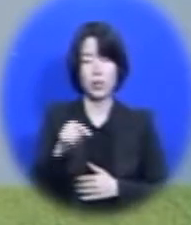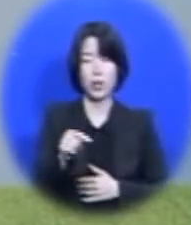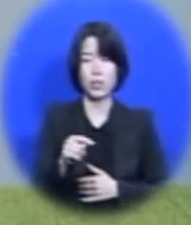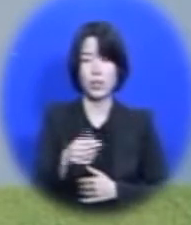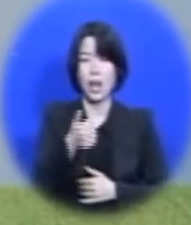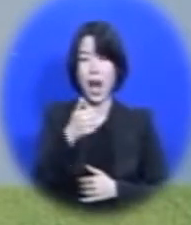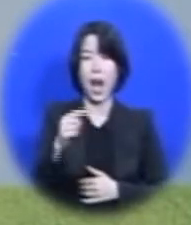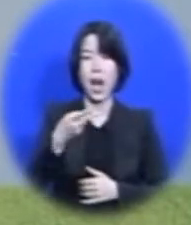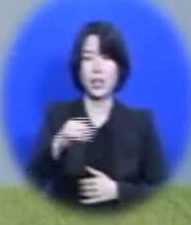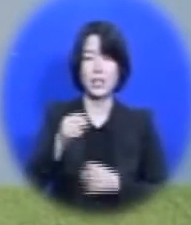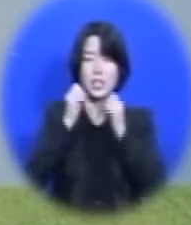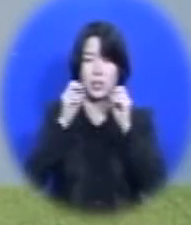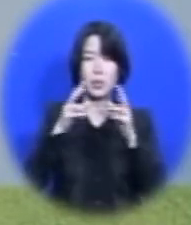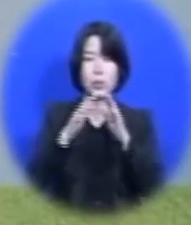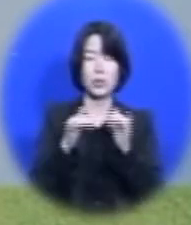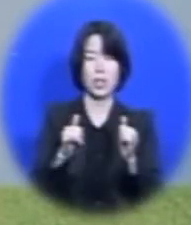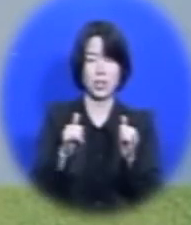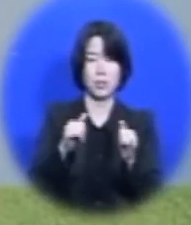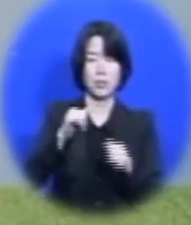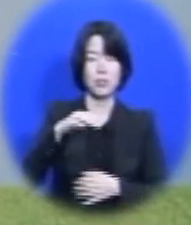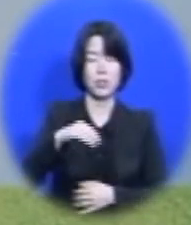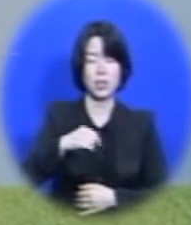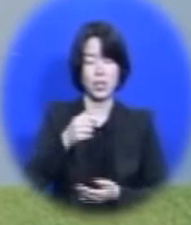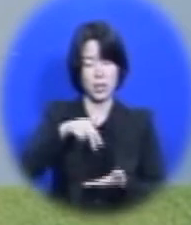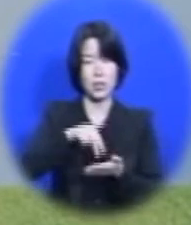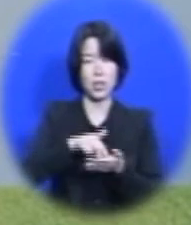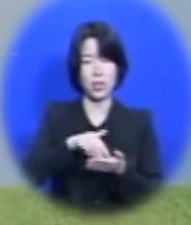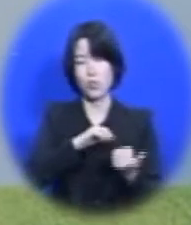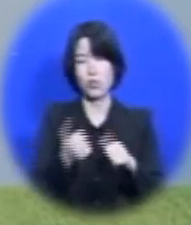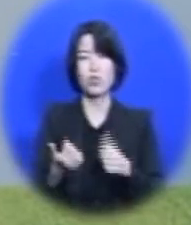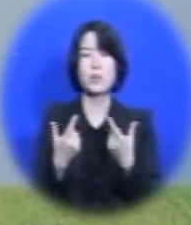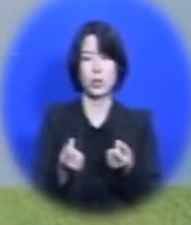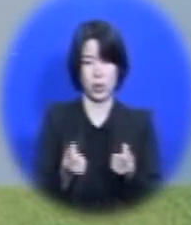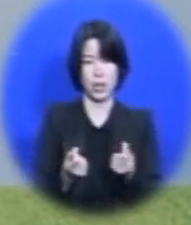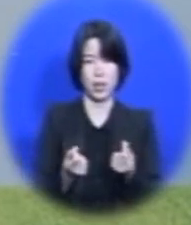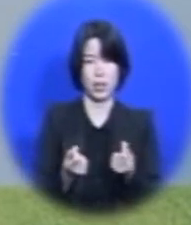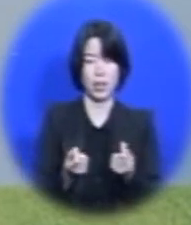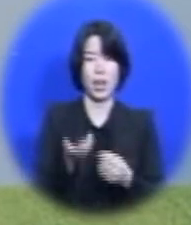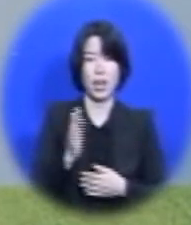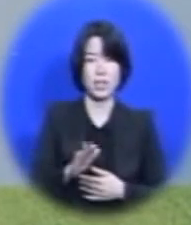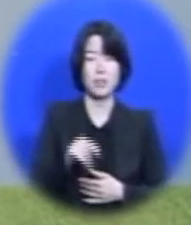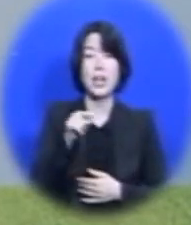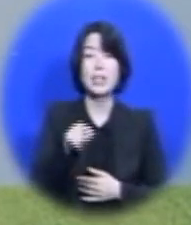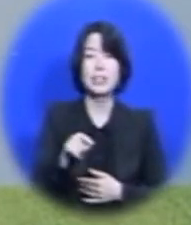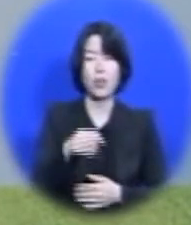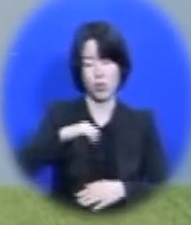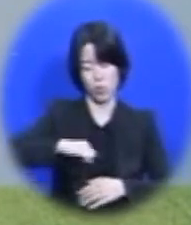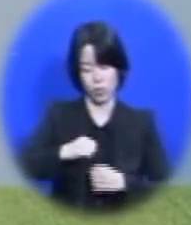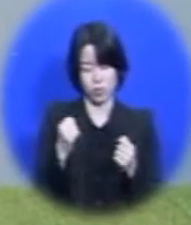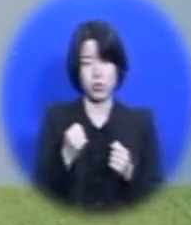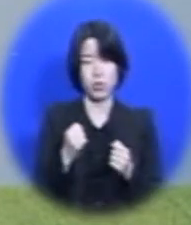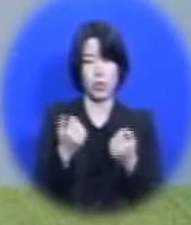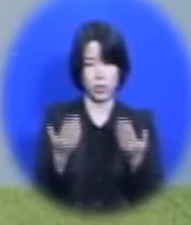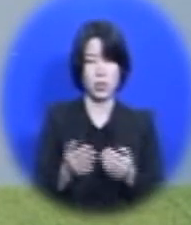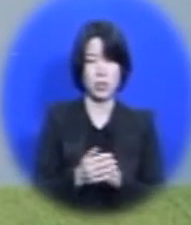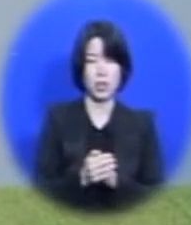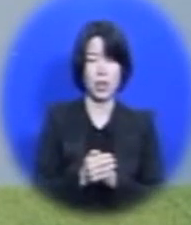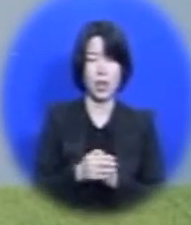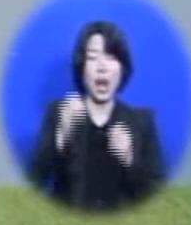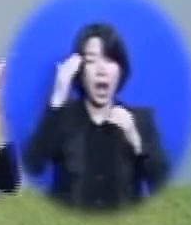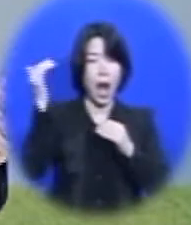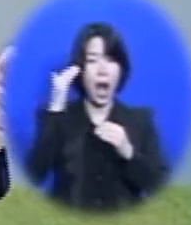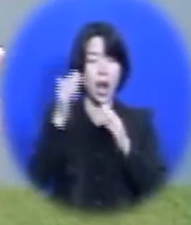하디 선교사님에게는 죽음과도 같았던 것입니다. 그런데 하디 선교사님은 그 일에 순종을 합니다. 선교사님들 앞에서